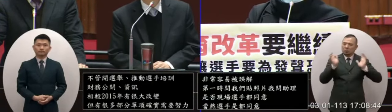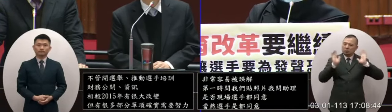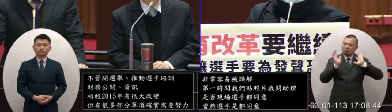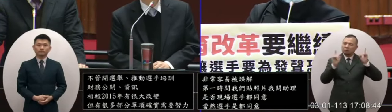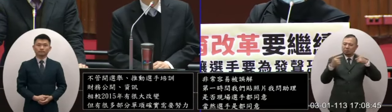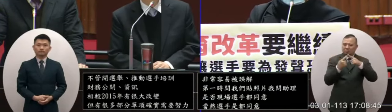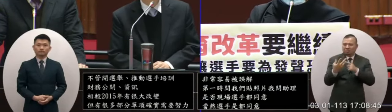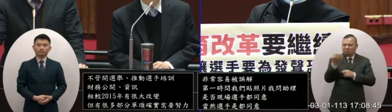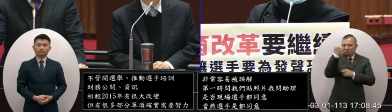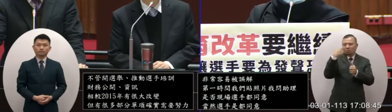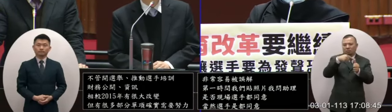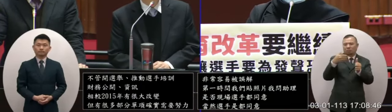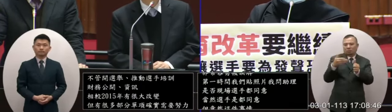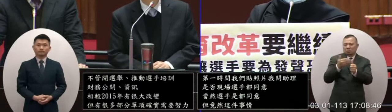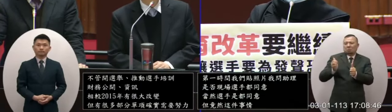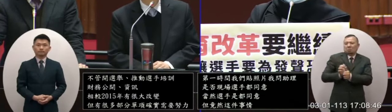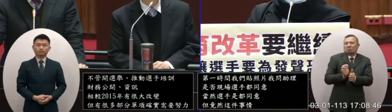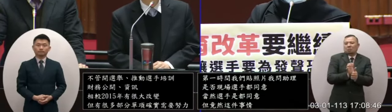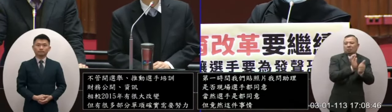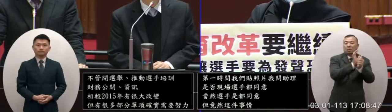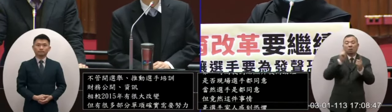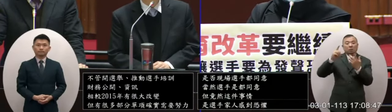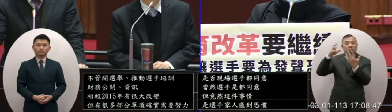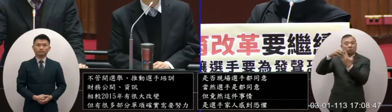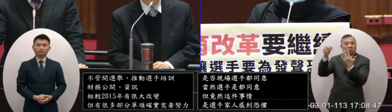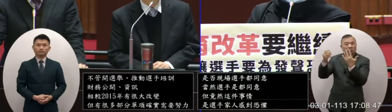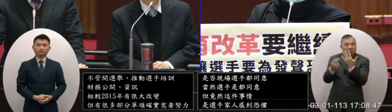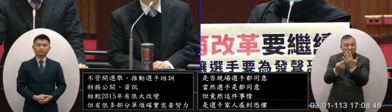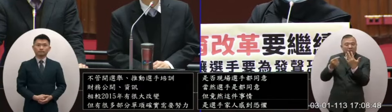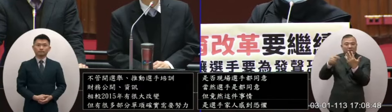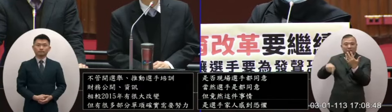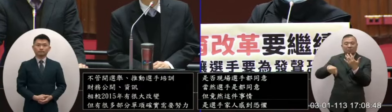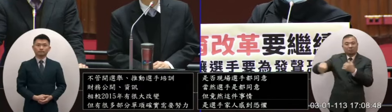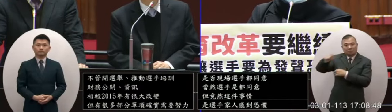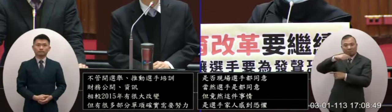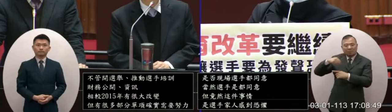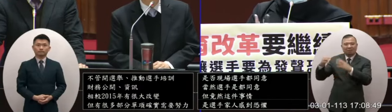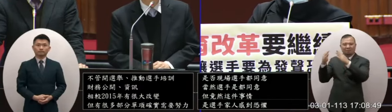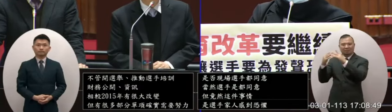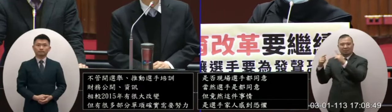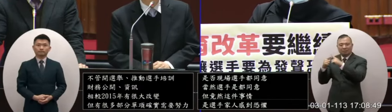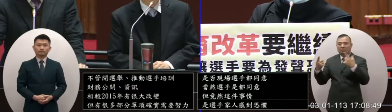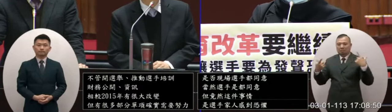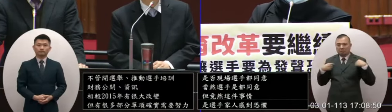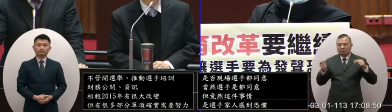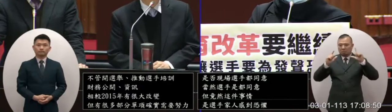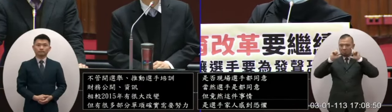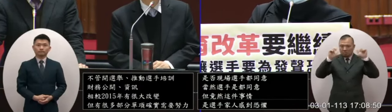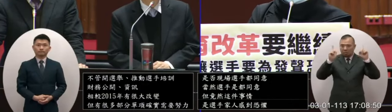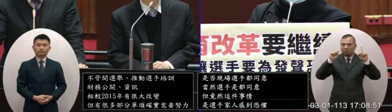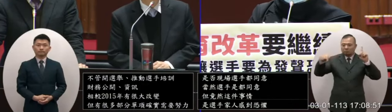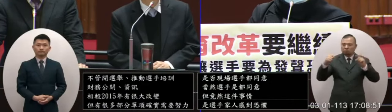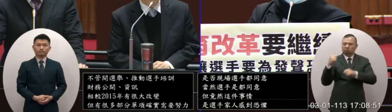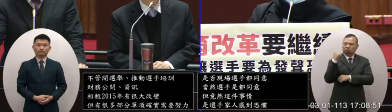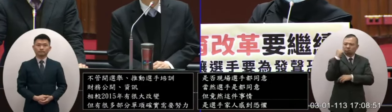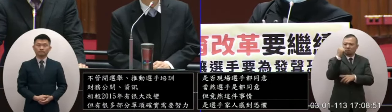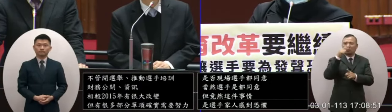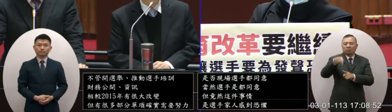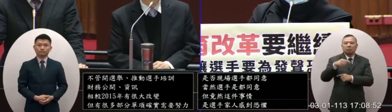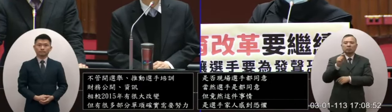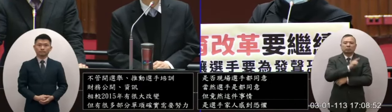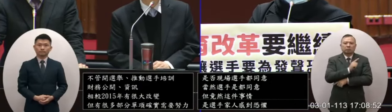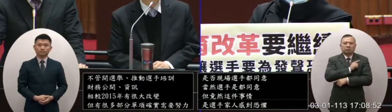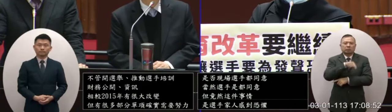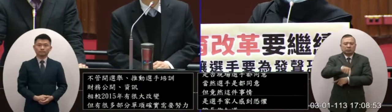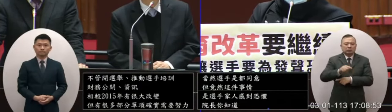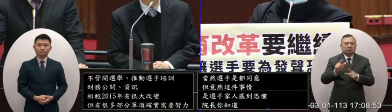难过，当我看到选手的家人第一时间必须站出来为选手发声，连这样的照片他们都感到恐惧。我先说我